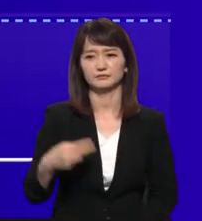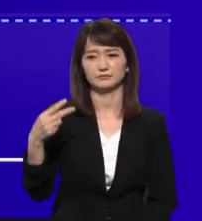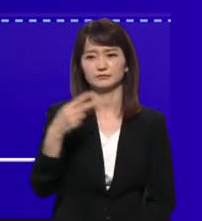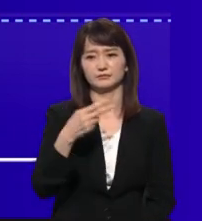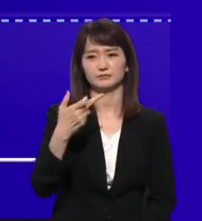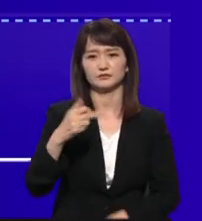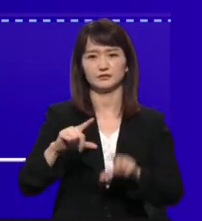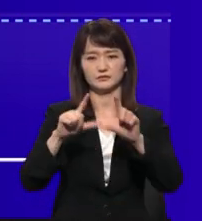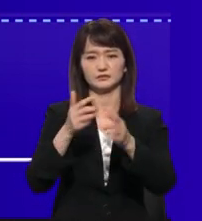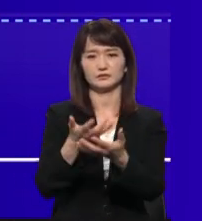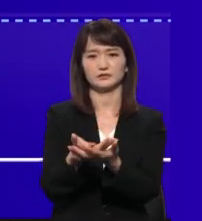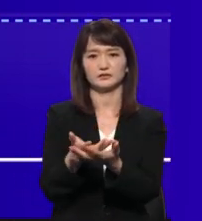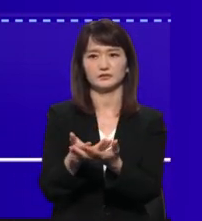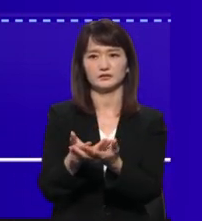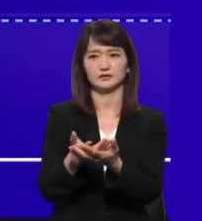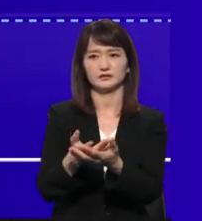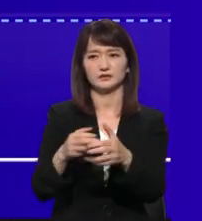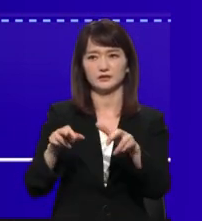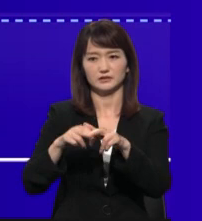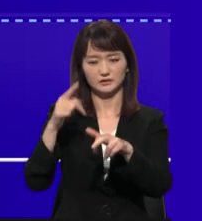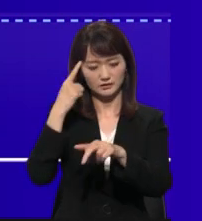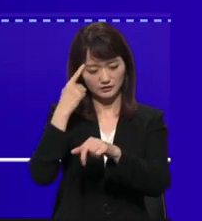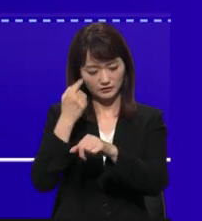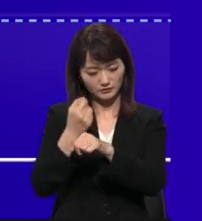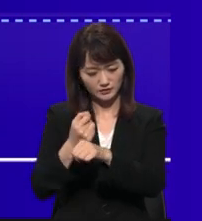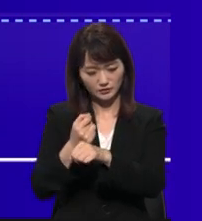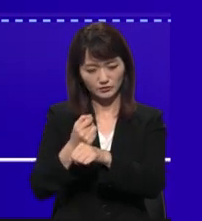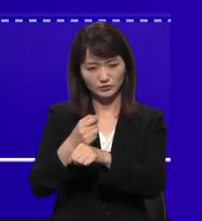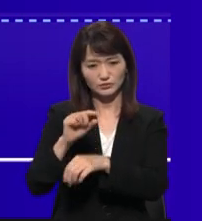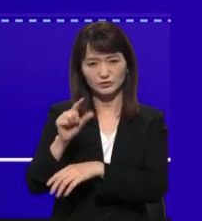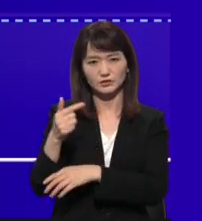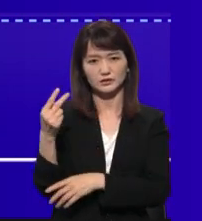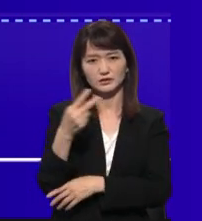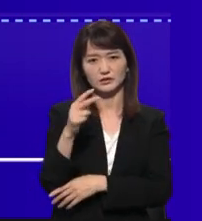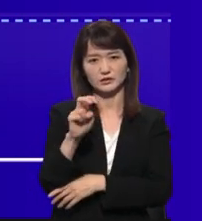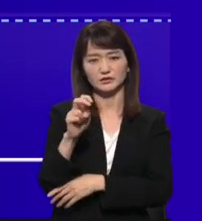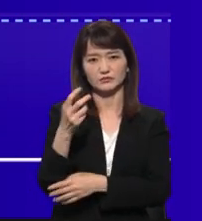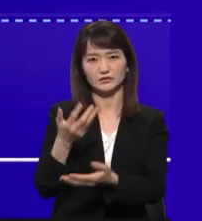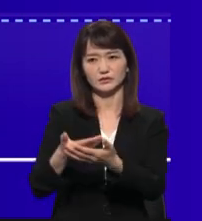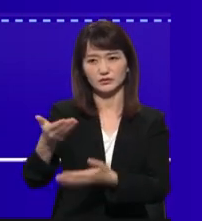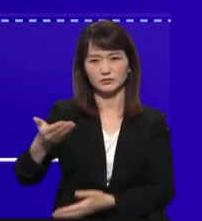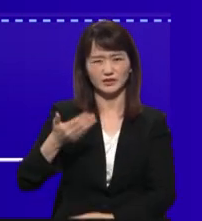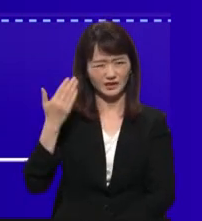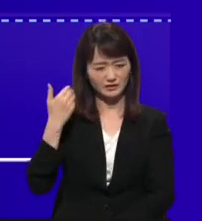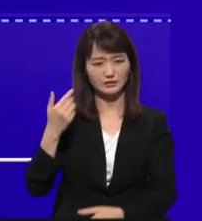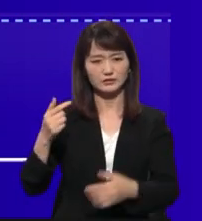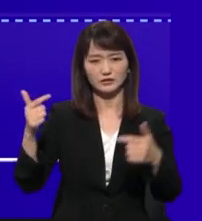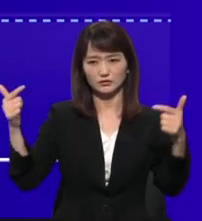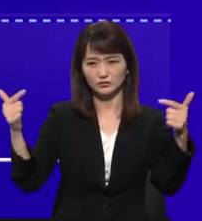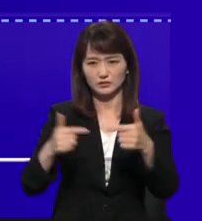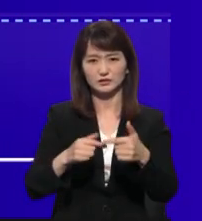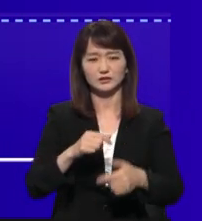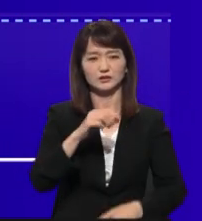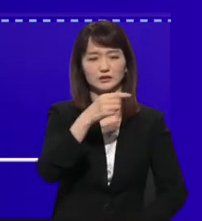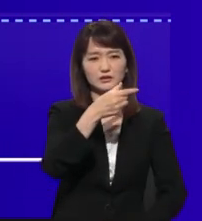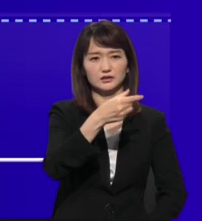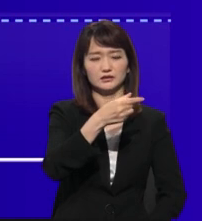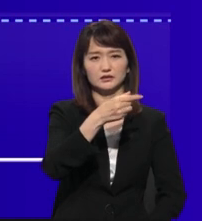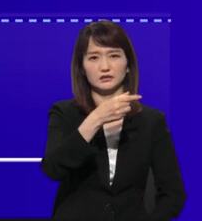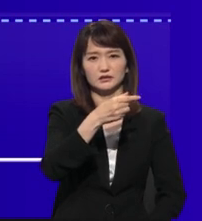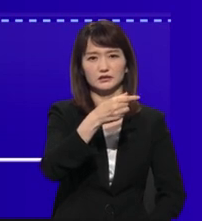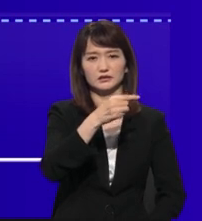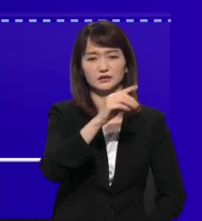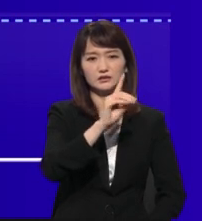2017년 자료인데 제가 장애인 개발연구원부터 2020년 자료 또 받았네 그때는 좀 더 줄었고요 GDP 대비해서